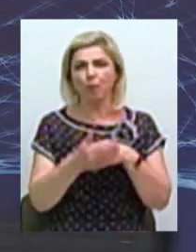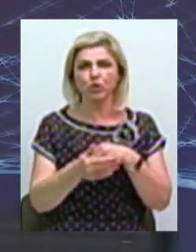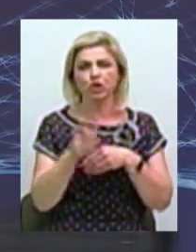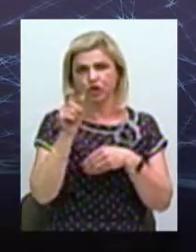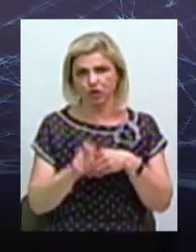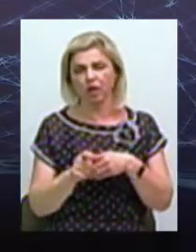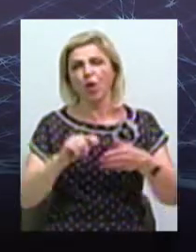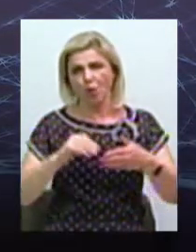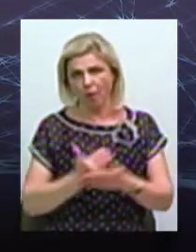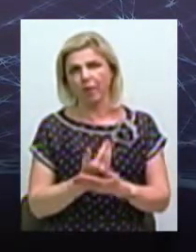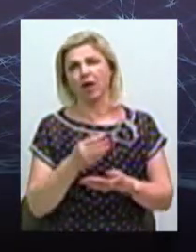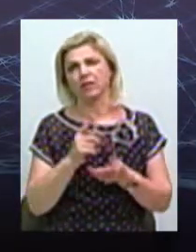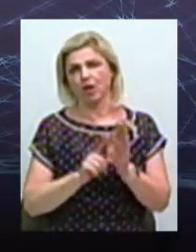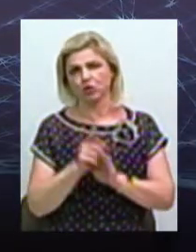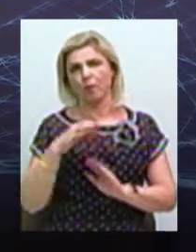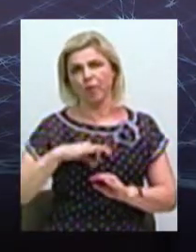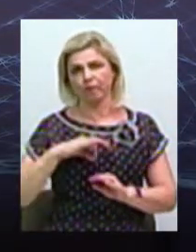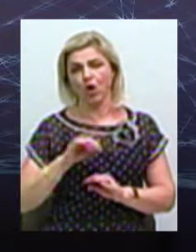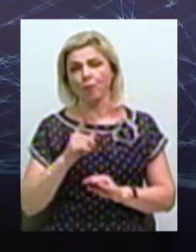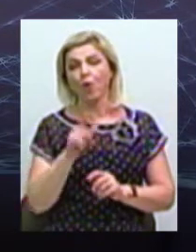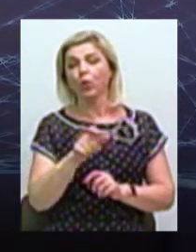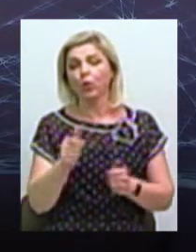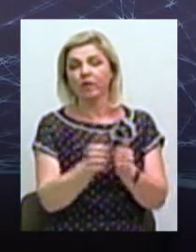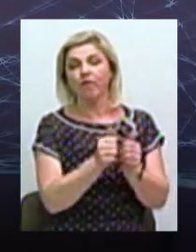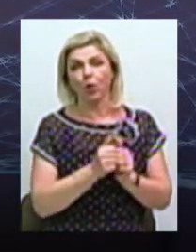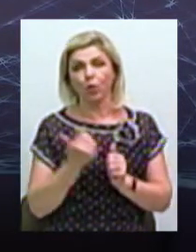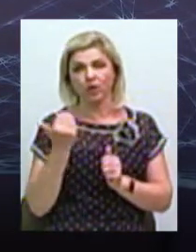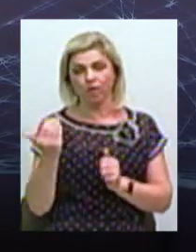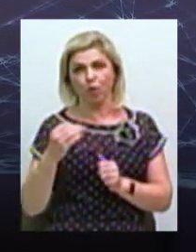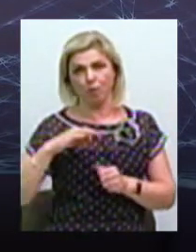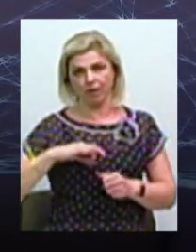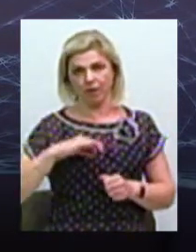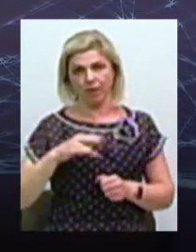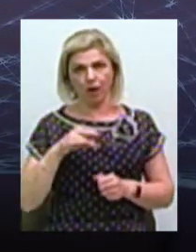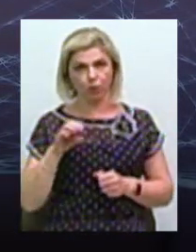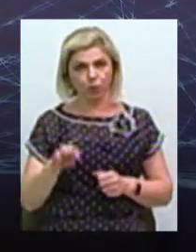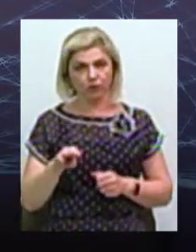начнет употреблять, он срывается, потому что люди вокруг него употребляют. Вот.